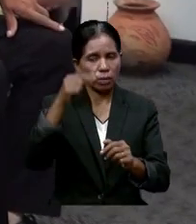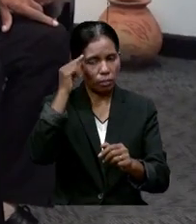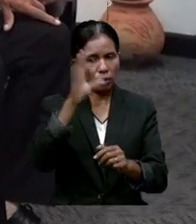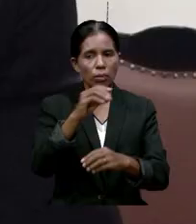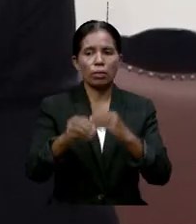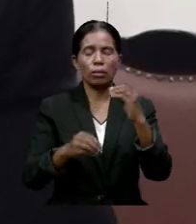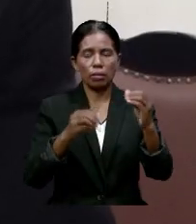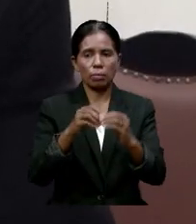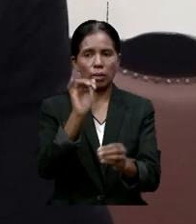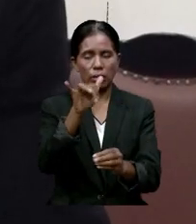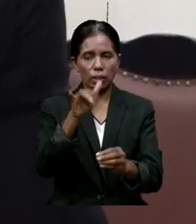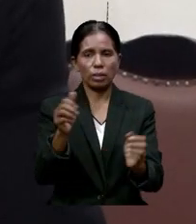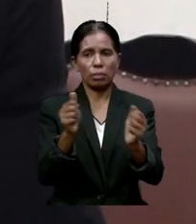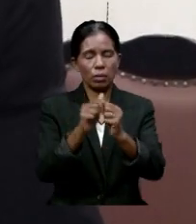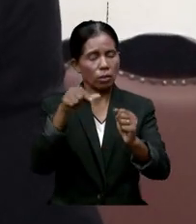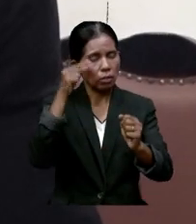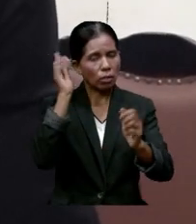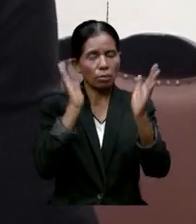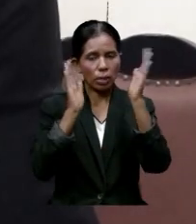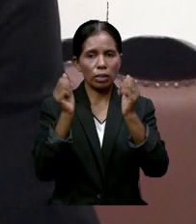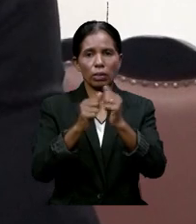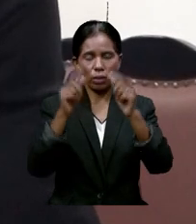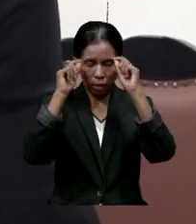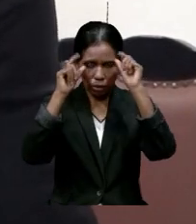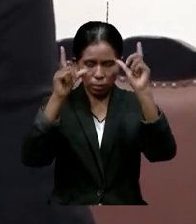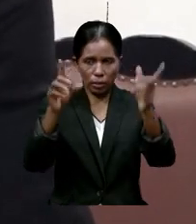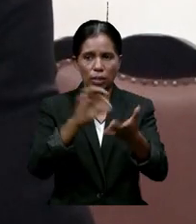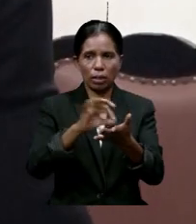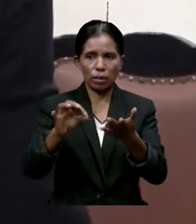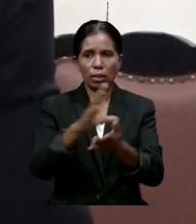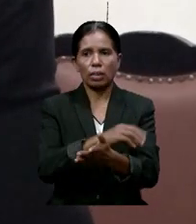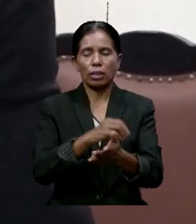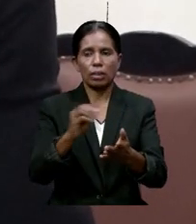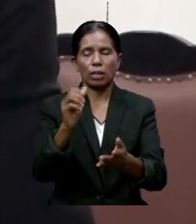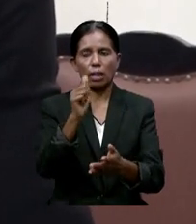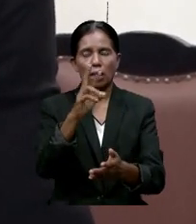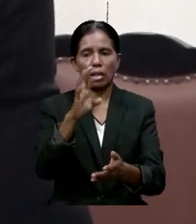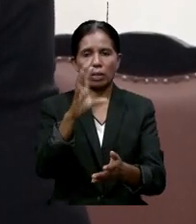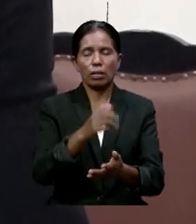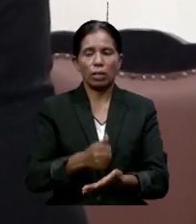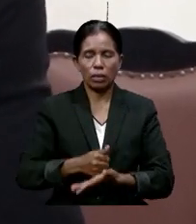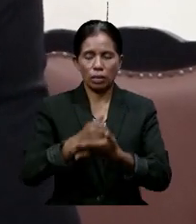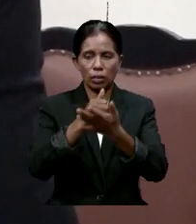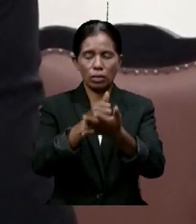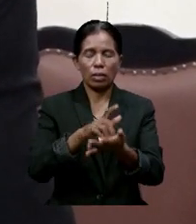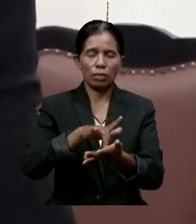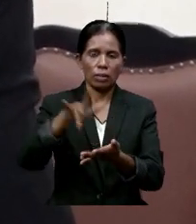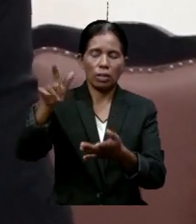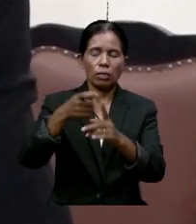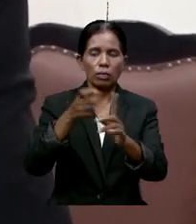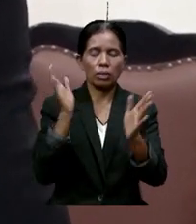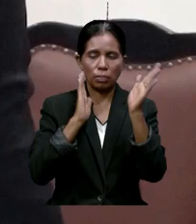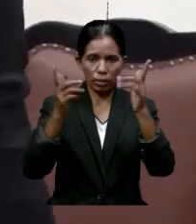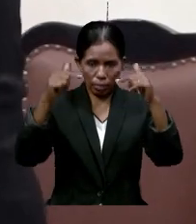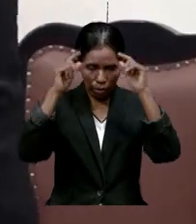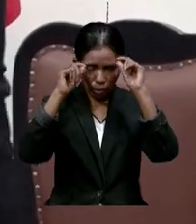kona ba acordo nebe governo Malásia no Timor-Leste atua sina e a área aeronian o de facilita avião Rusia Malásia mai